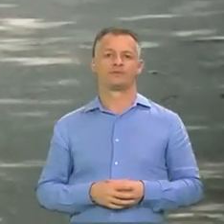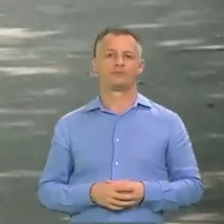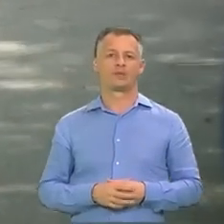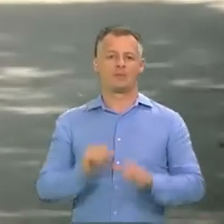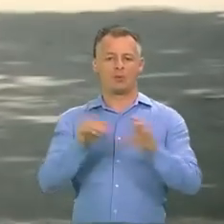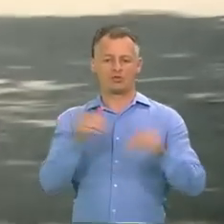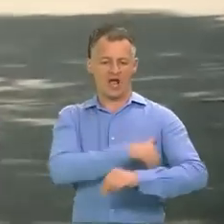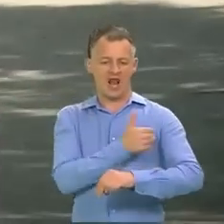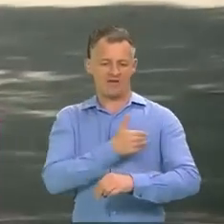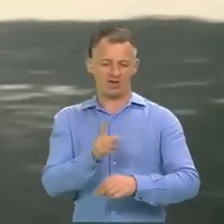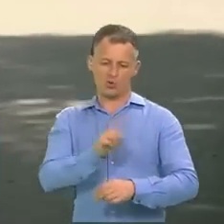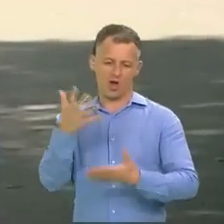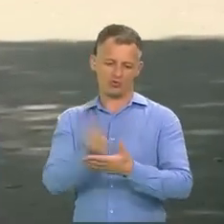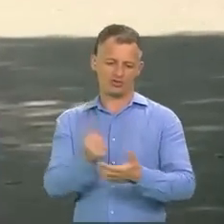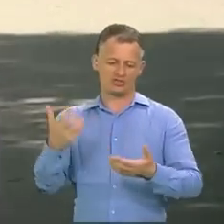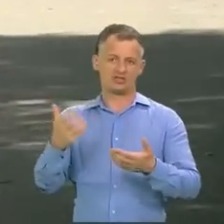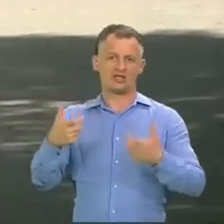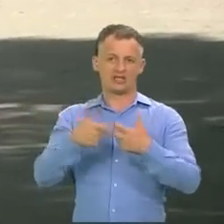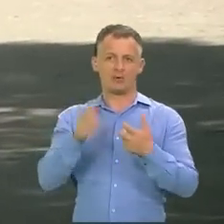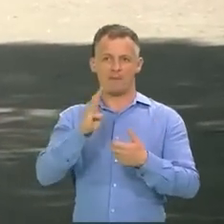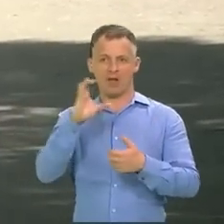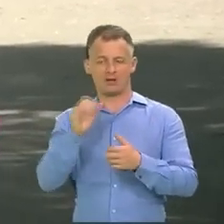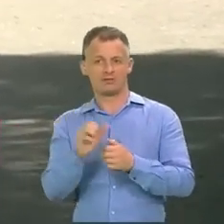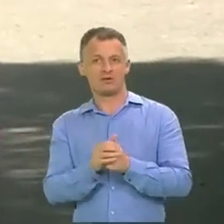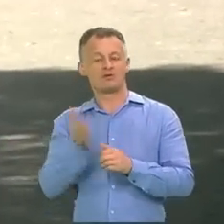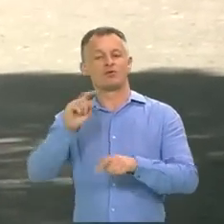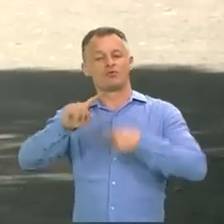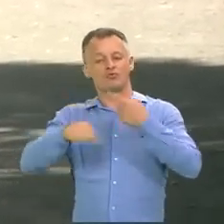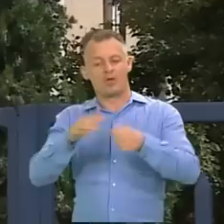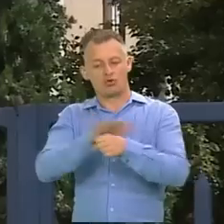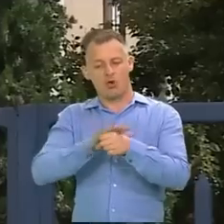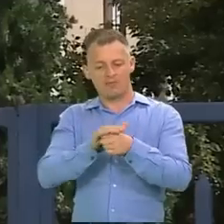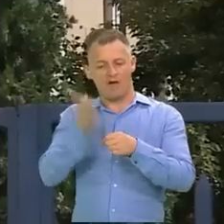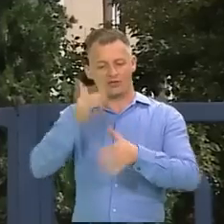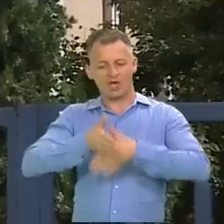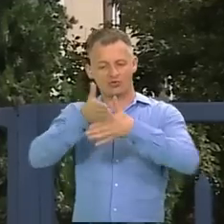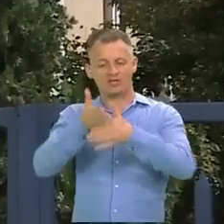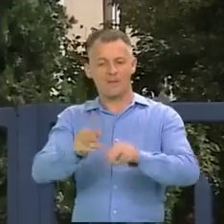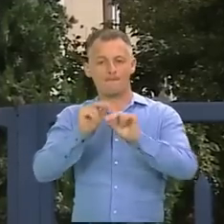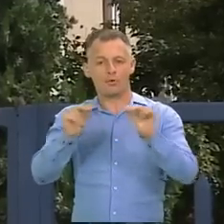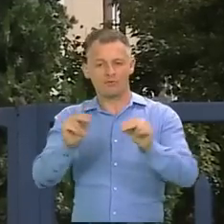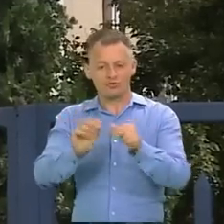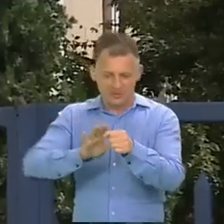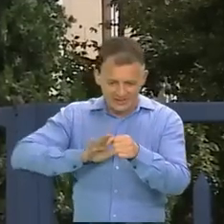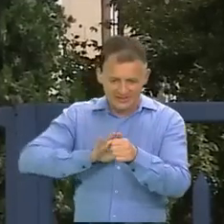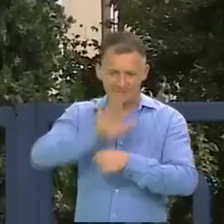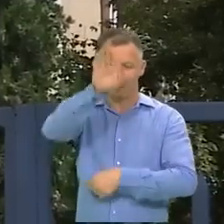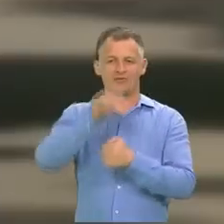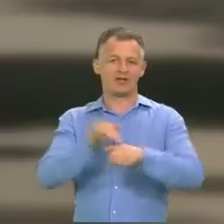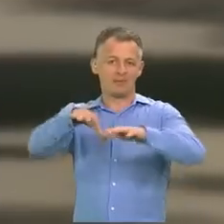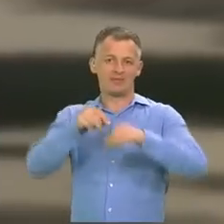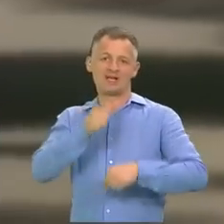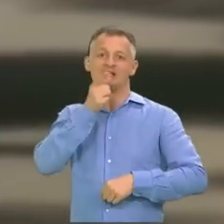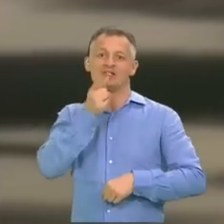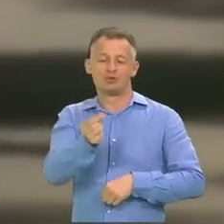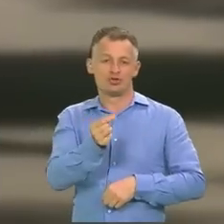Mai mulți elevi care nu au reușit să ia bacul din prima ar fi fost ajutați în toamna anului trecut de profesori să promoveze. Ar fi primit răspunsurile